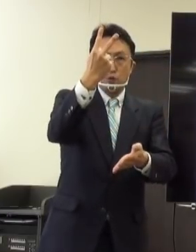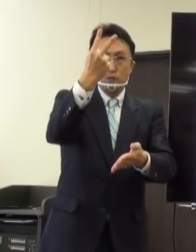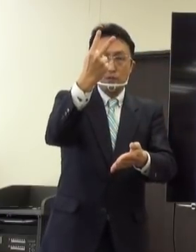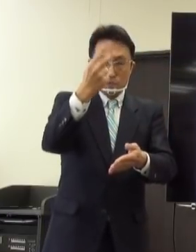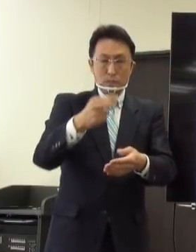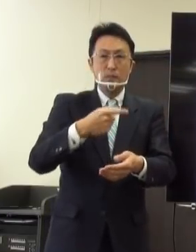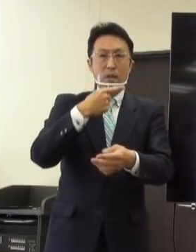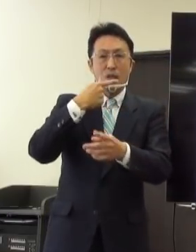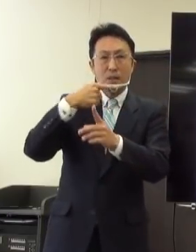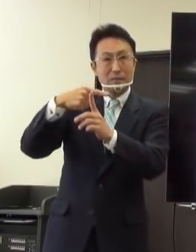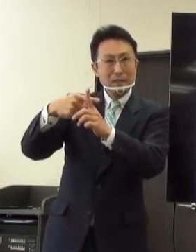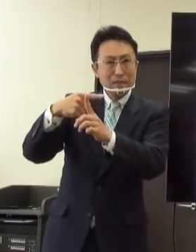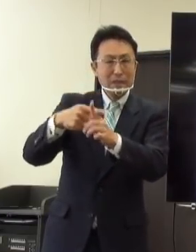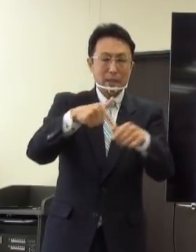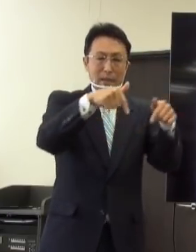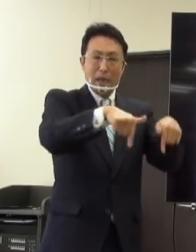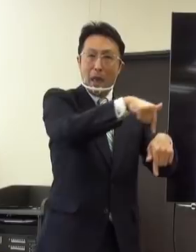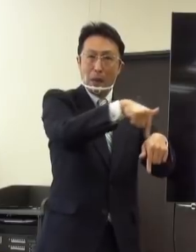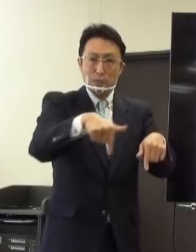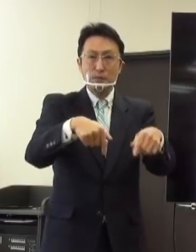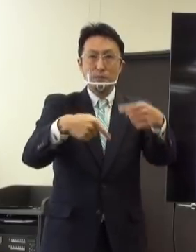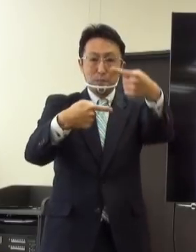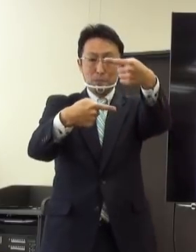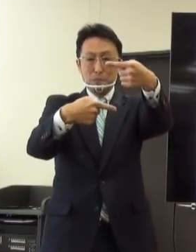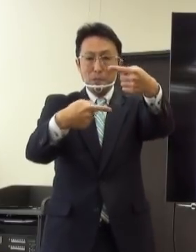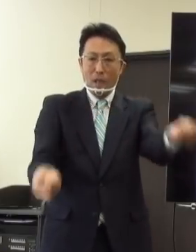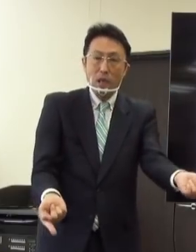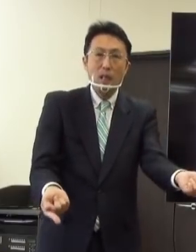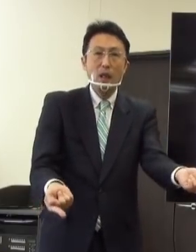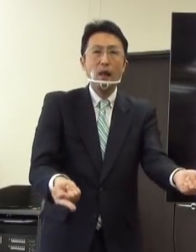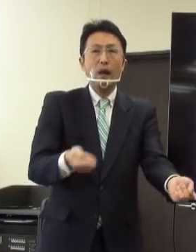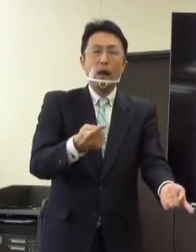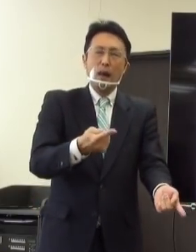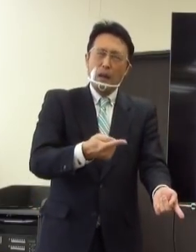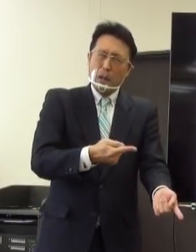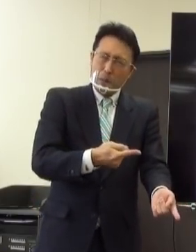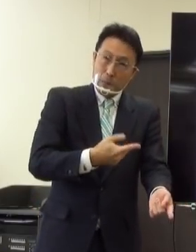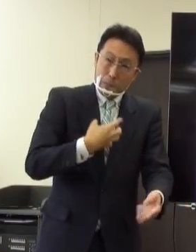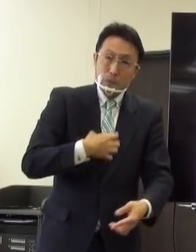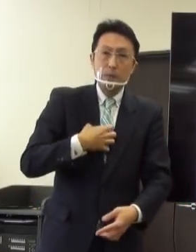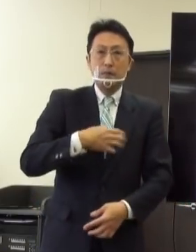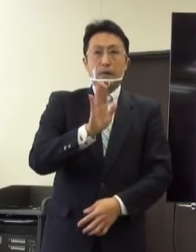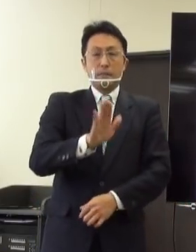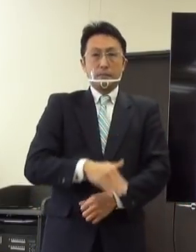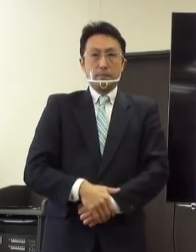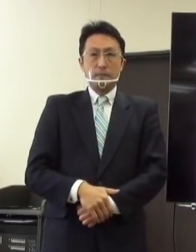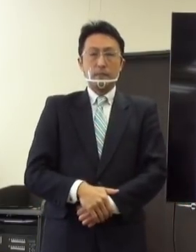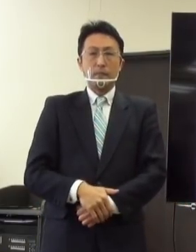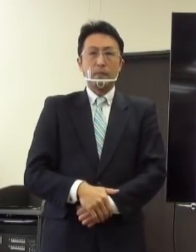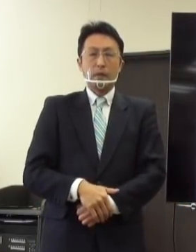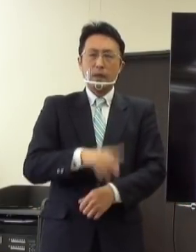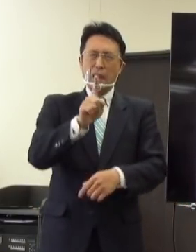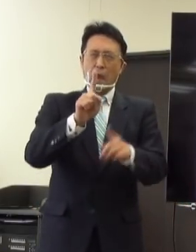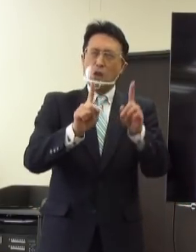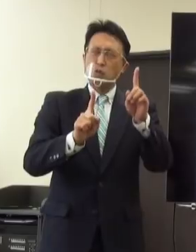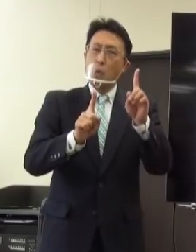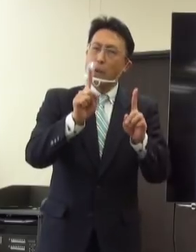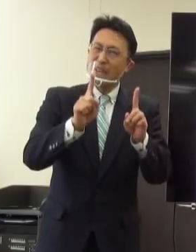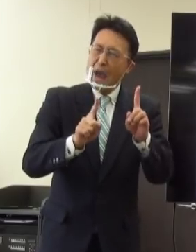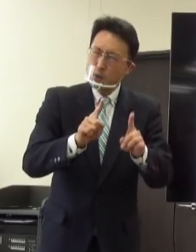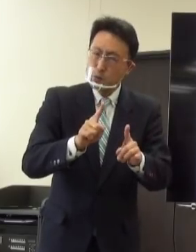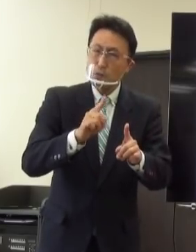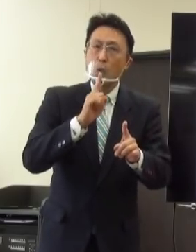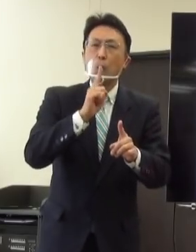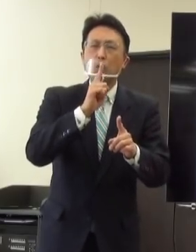に痛恨の極めです。それで、とりあえずはですね、とりあえずってちょっと言葉非常に軽いんですけれ